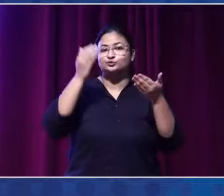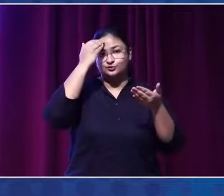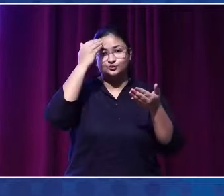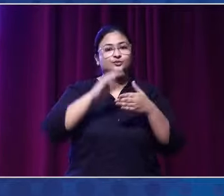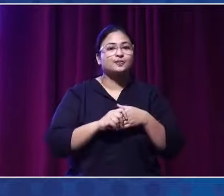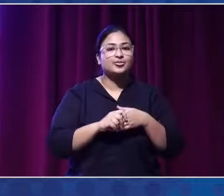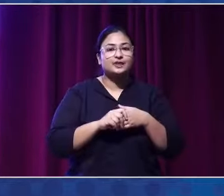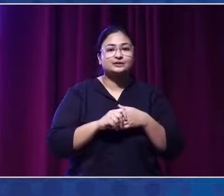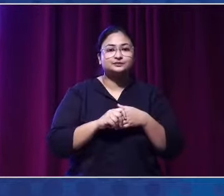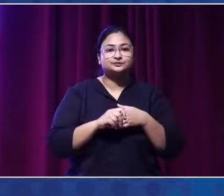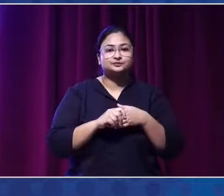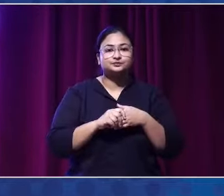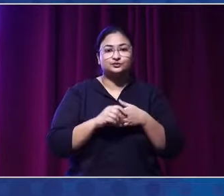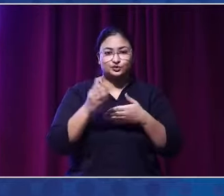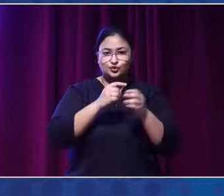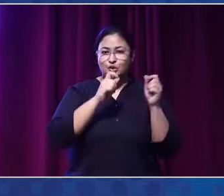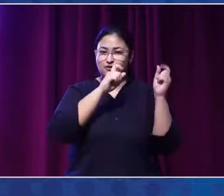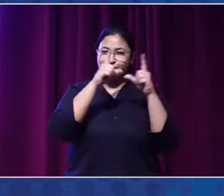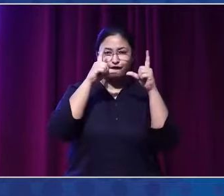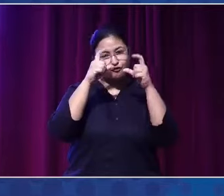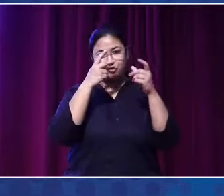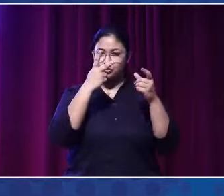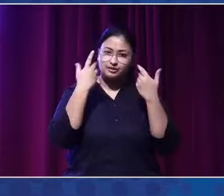आप सब पिक्चर्स देख चुके हैं,